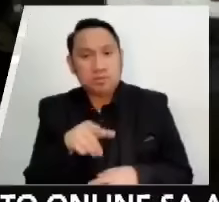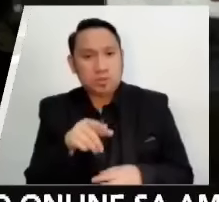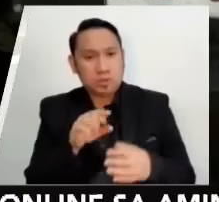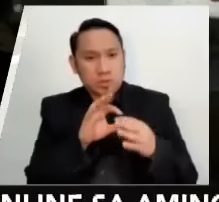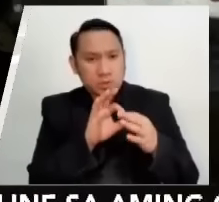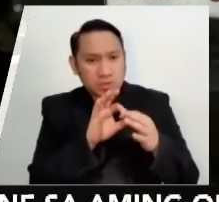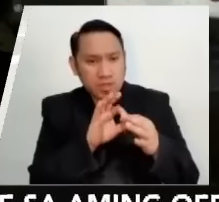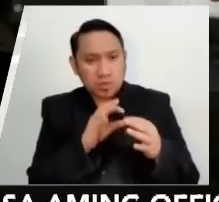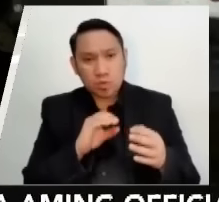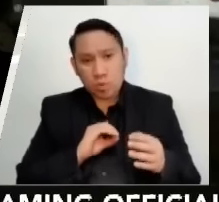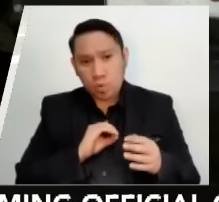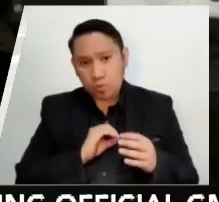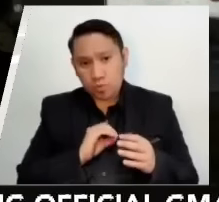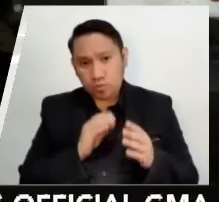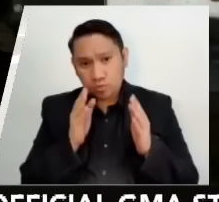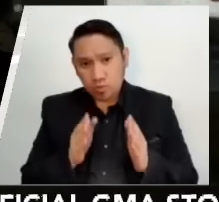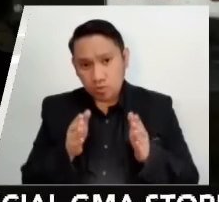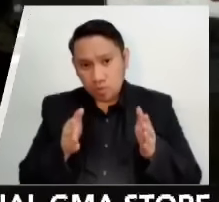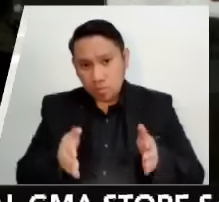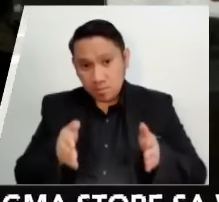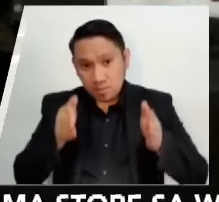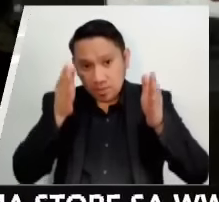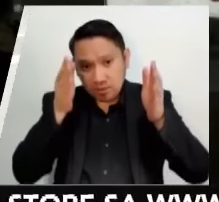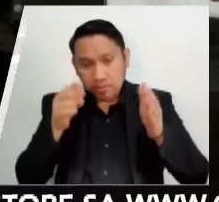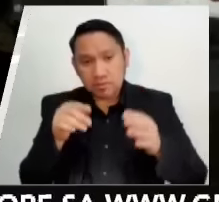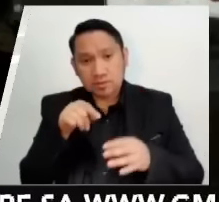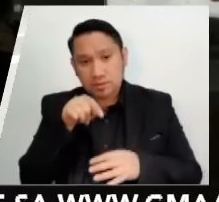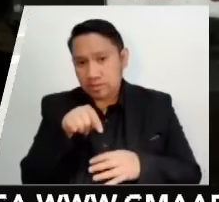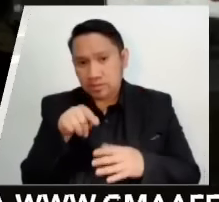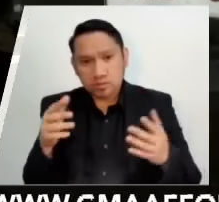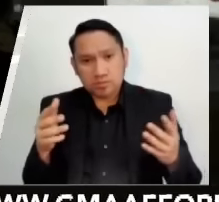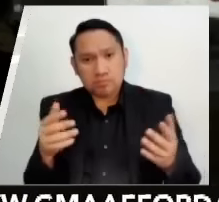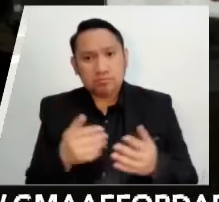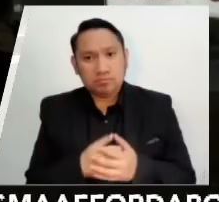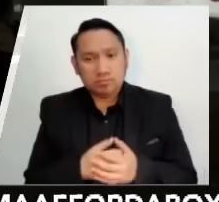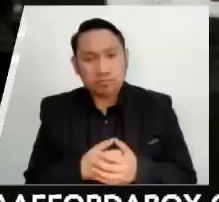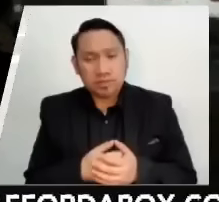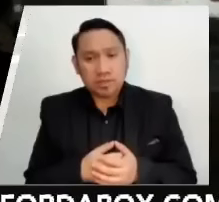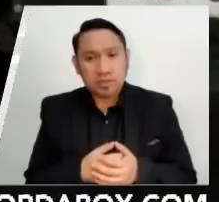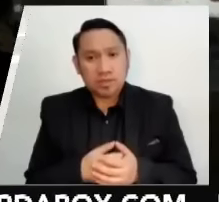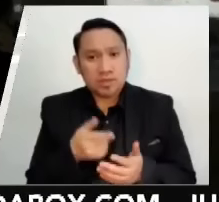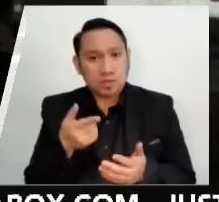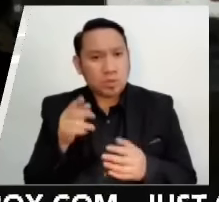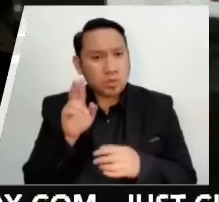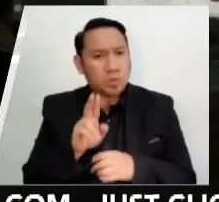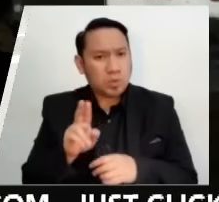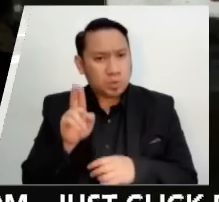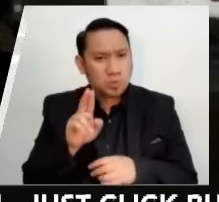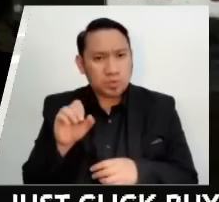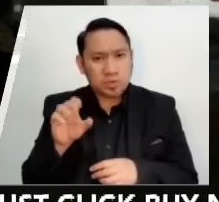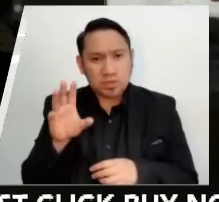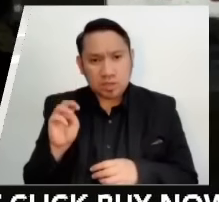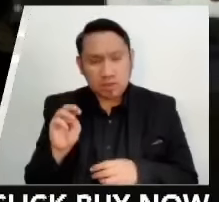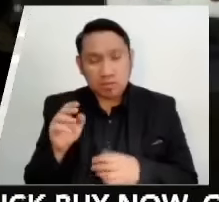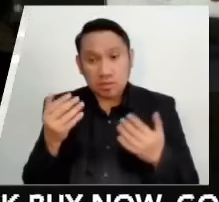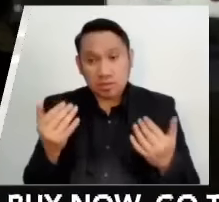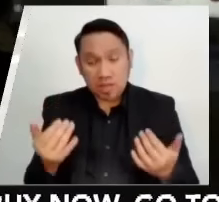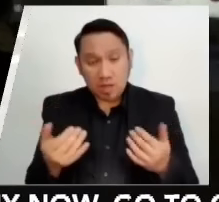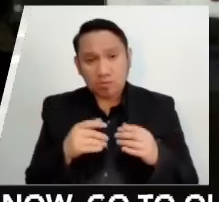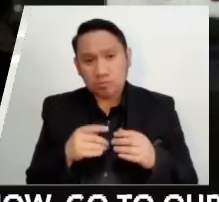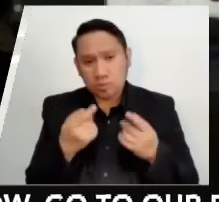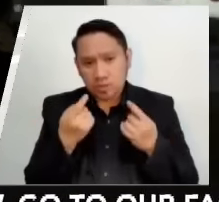ni-raid ang isang hindi lisensyadong Pogo Aya niyan sa p Cor At ito'y ginamit umang scam hub sinisikap ng GMA integrated news na